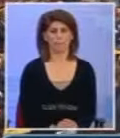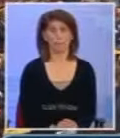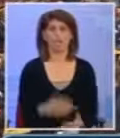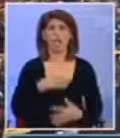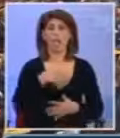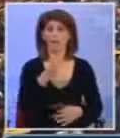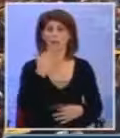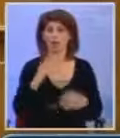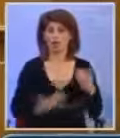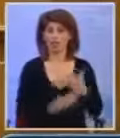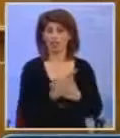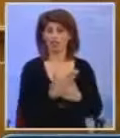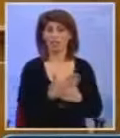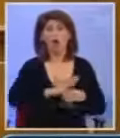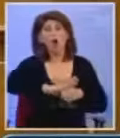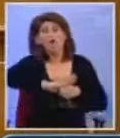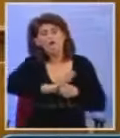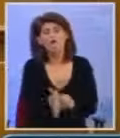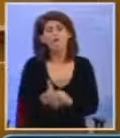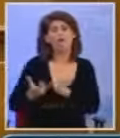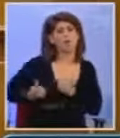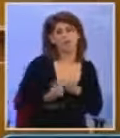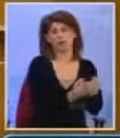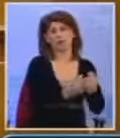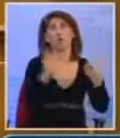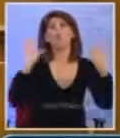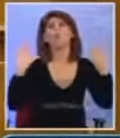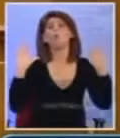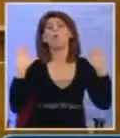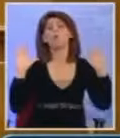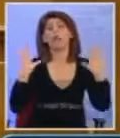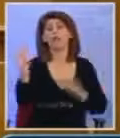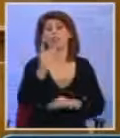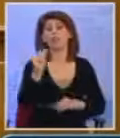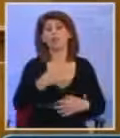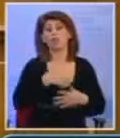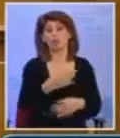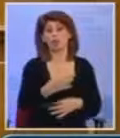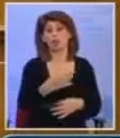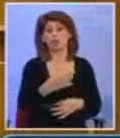της Χρυσής Αυγής. Ούτε κοινοβουλευτικός εκπρόσωπος του ΣΥΡΙΖΑ κατά Σαμαρά να ήταν.